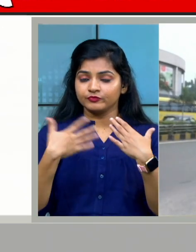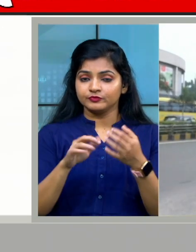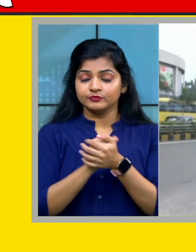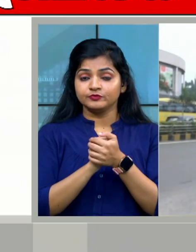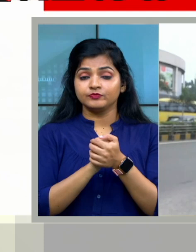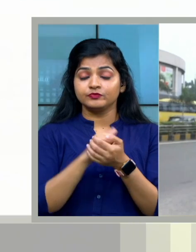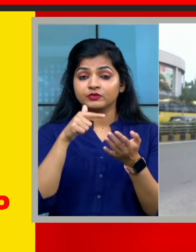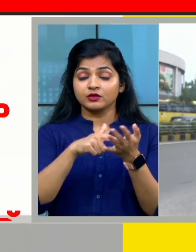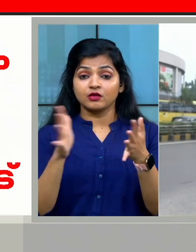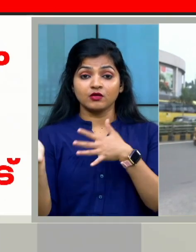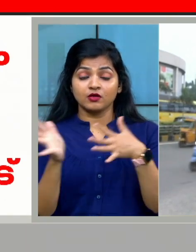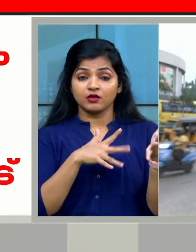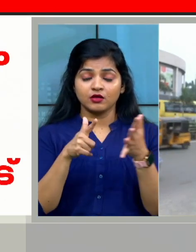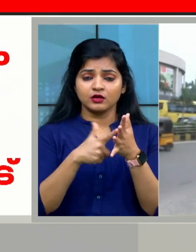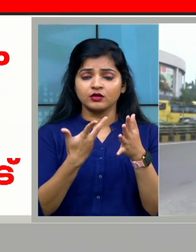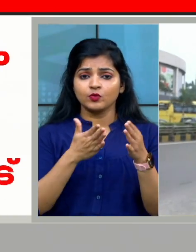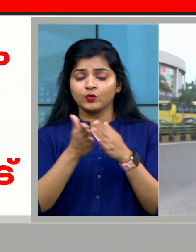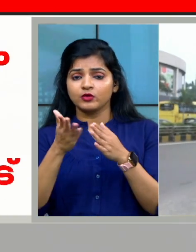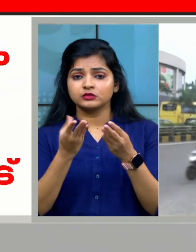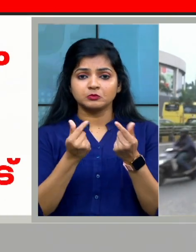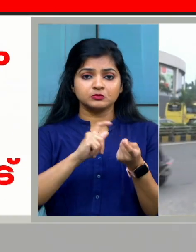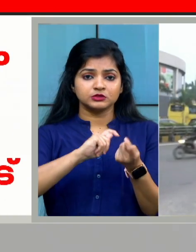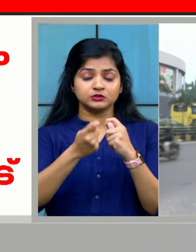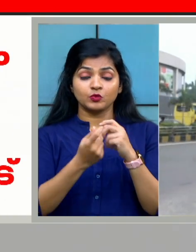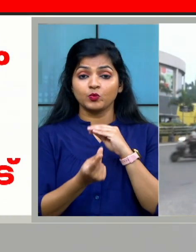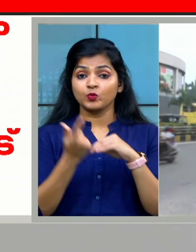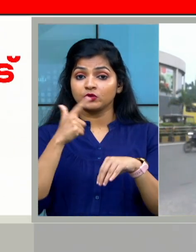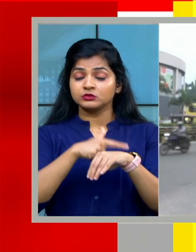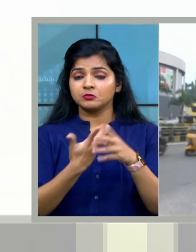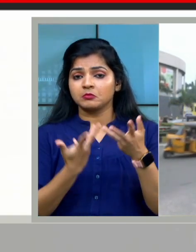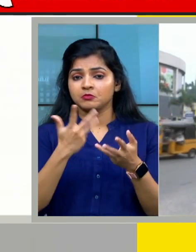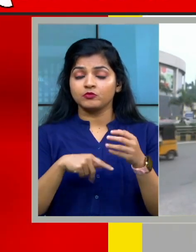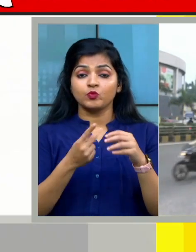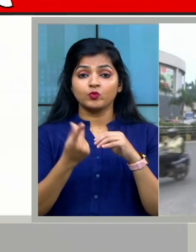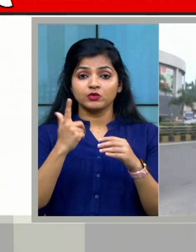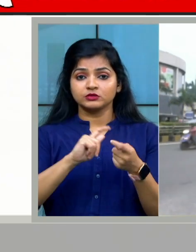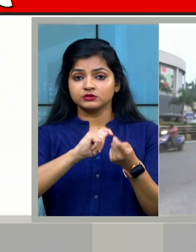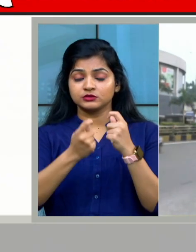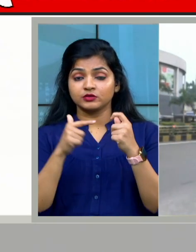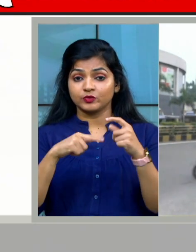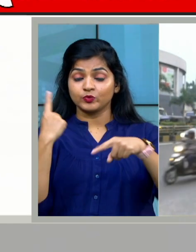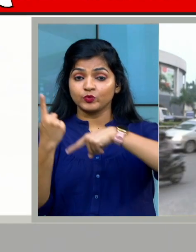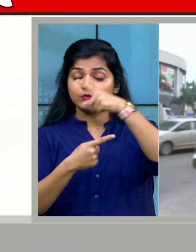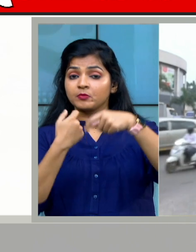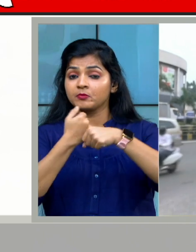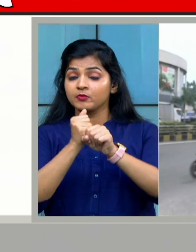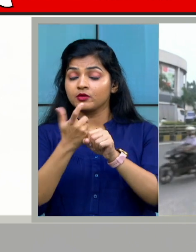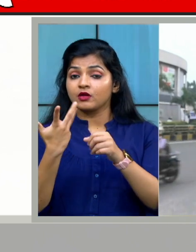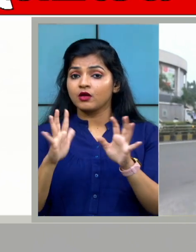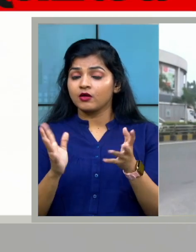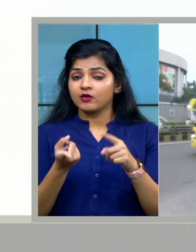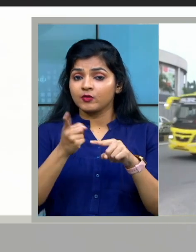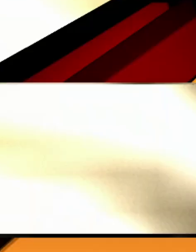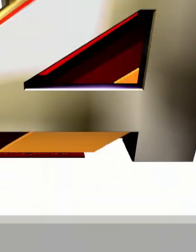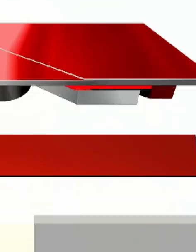അതായത് ഈ കാറ്റിൻ്റെ ഗതി മാറുകയും ഒപ്പം തന്നെ വേഗതയിൽ മാറ്റം വരുന്നതുമൊക്കെ ഈ ചുഴലിക്കാറ്റ് രൂപപ്പെടുന്നതിനെ അനുകൂലമായും പ്രതികൂലമായും